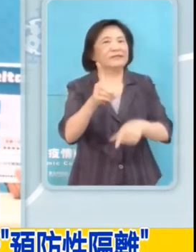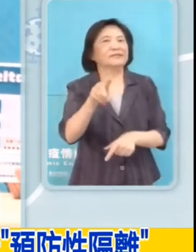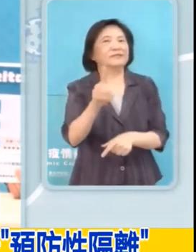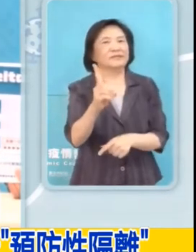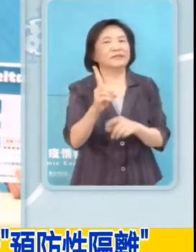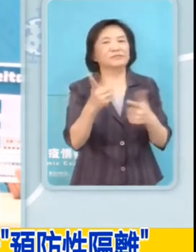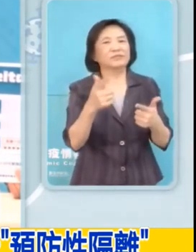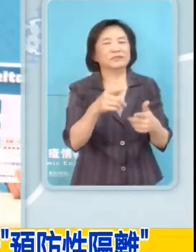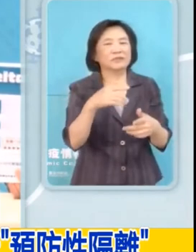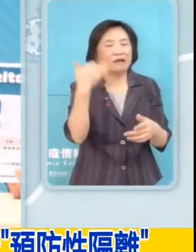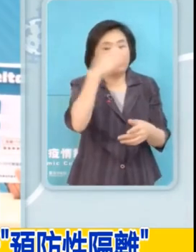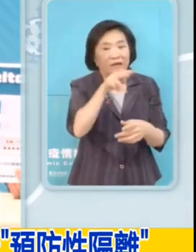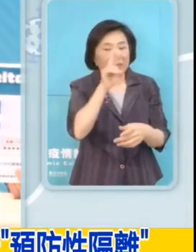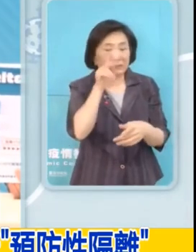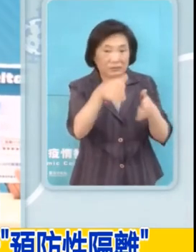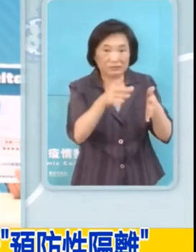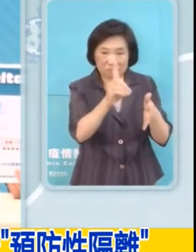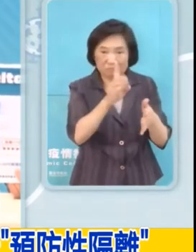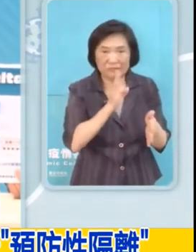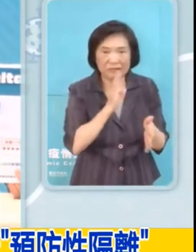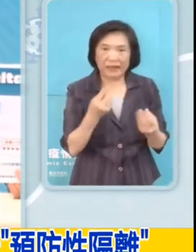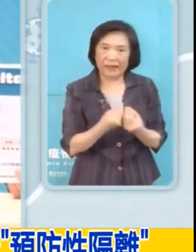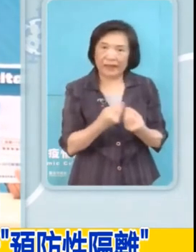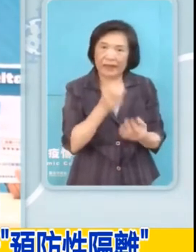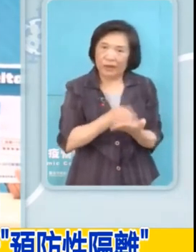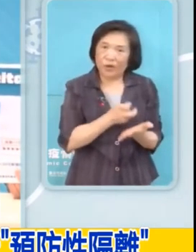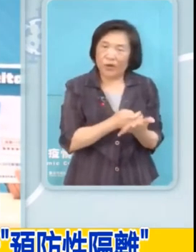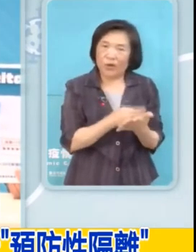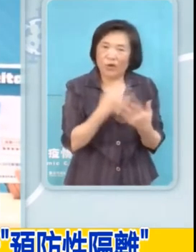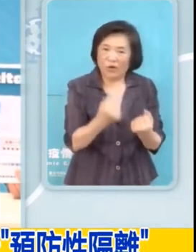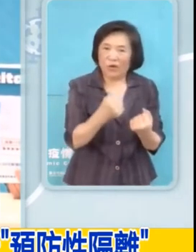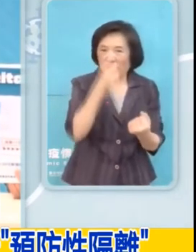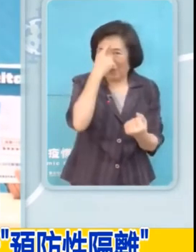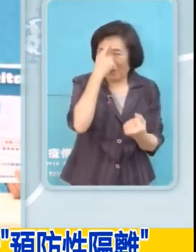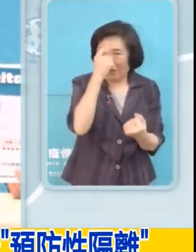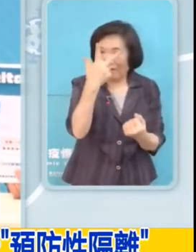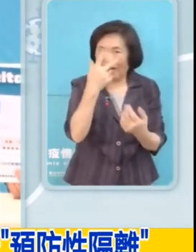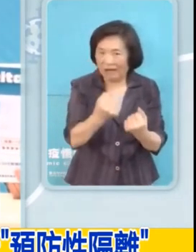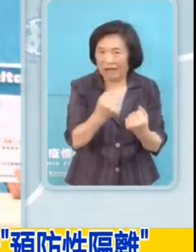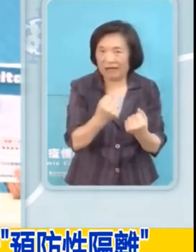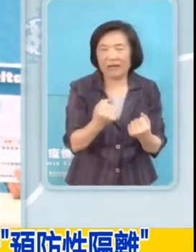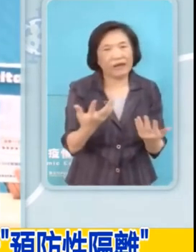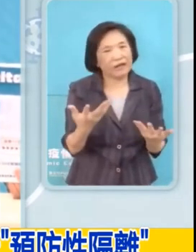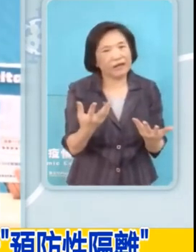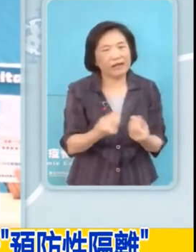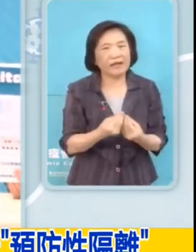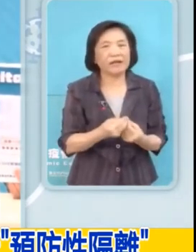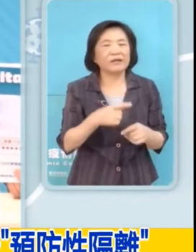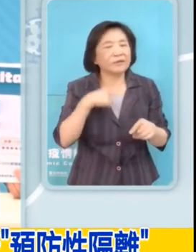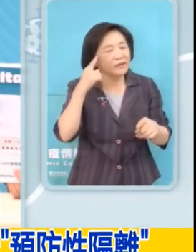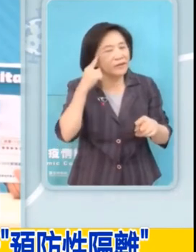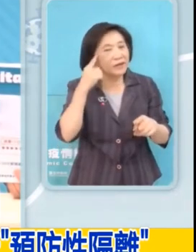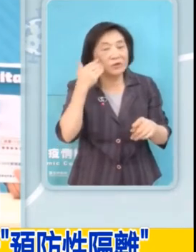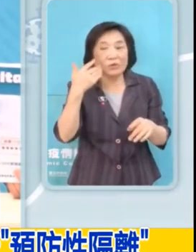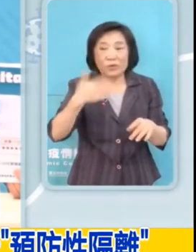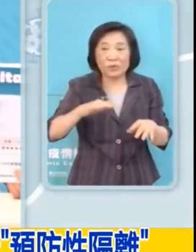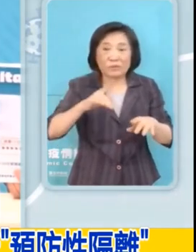没那么快，那么在现阶段，我们至少把每一个境外进来的 case 都当作是六